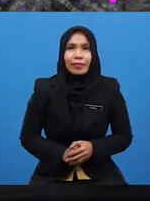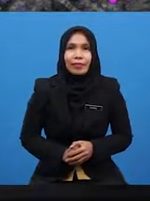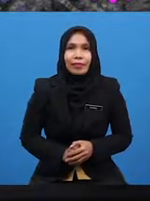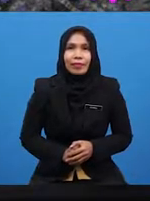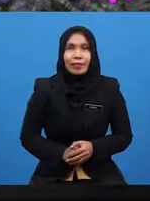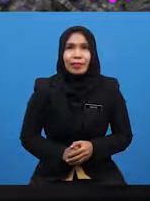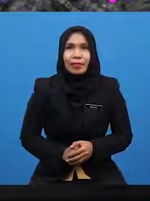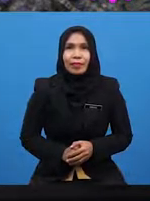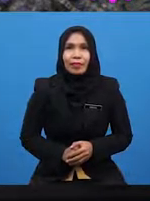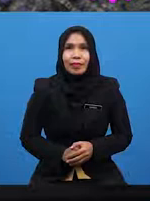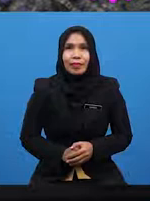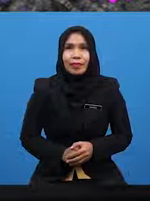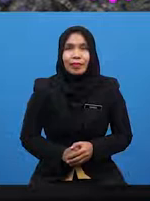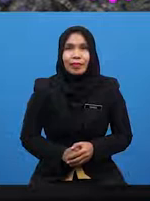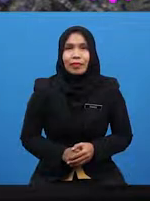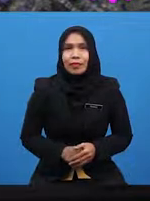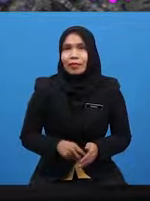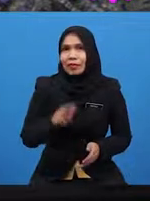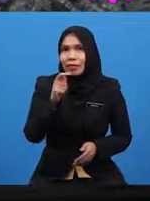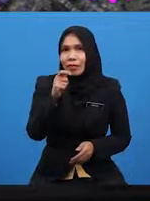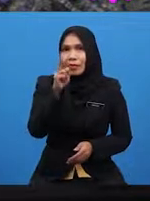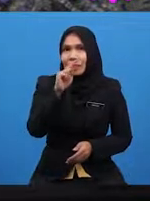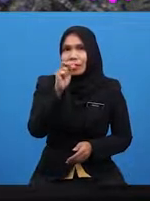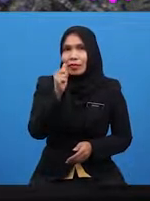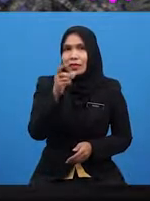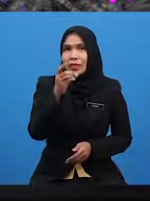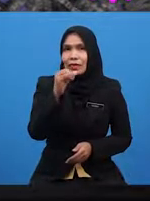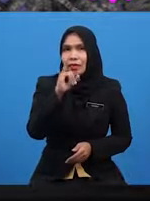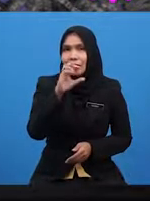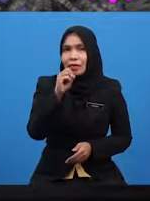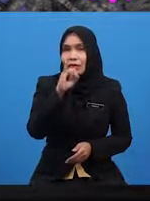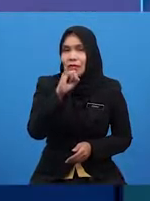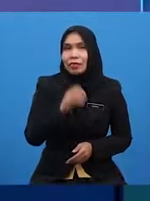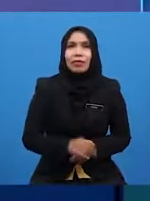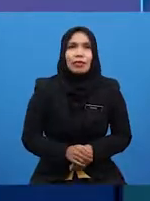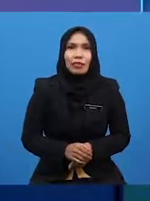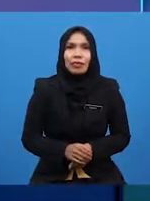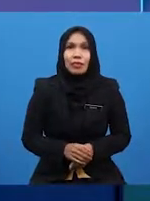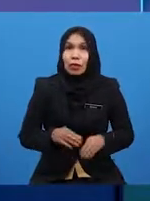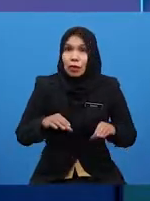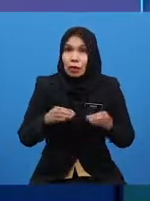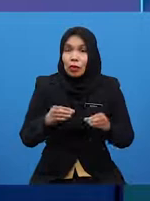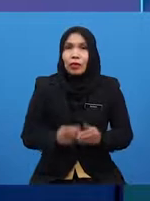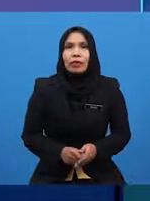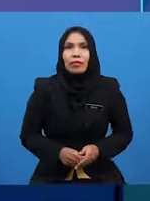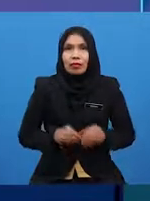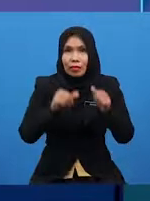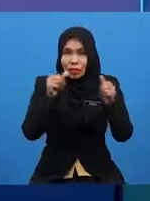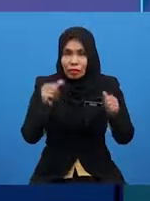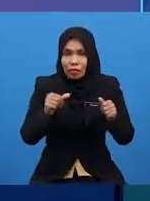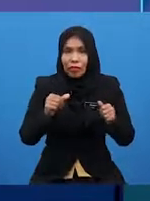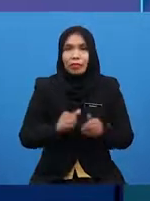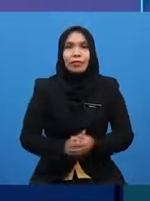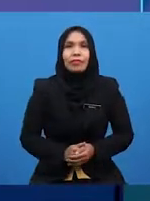Tradisi menghasilkan arca telah lama wujud dalam kalangan masyarakat pribumi. Seni arca bermula dengan